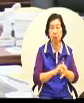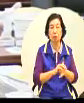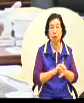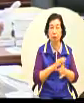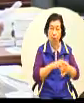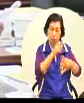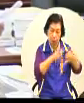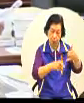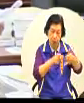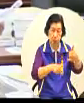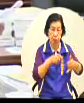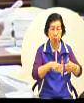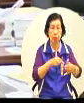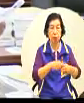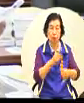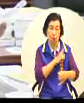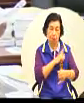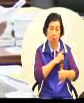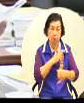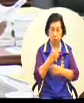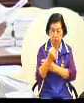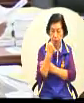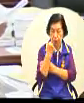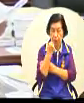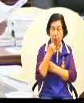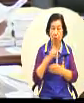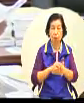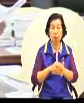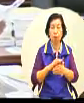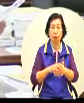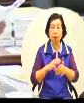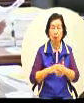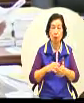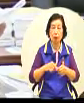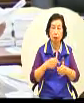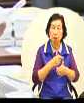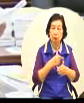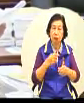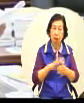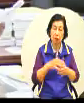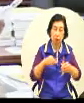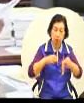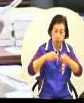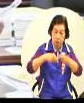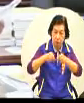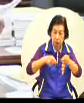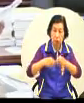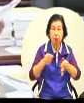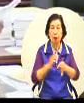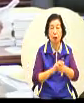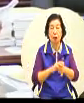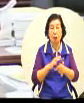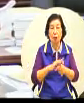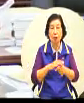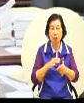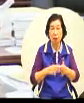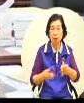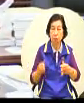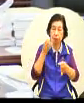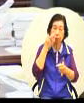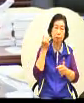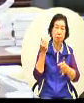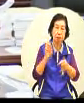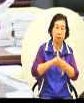本身自己要努力，自己要成长，自己要规划，要有自立自强